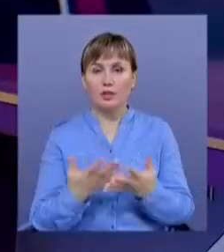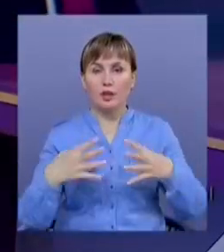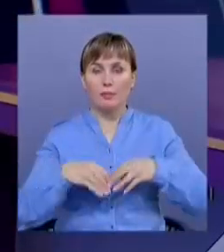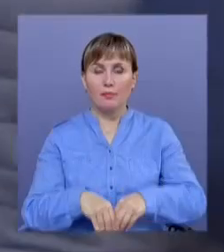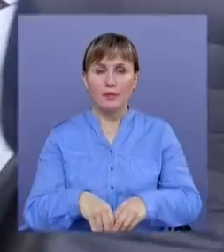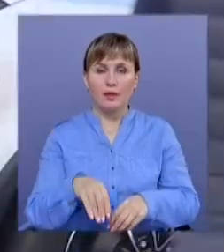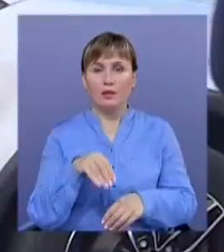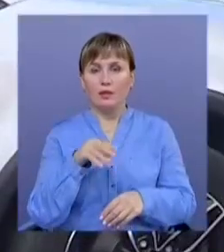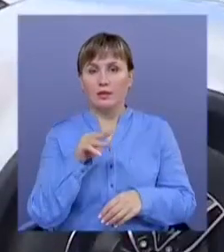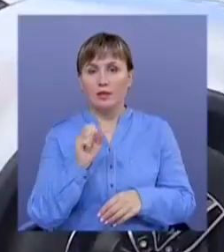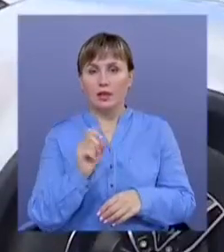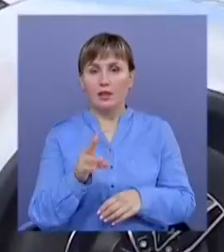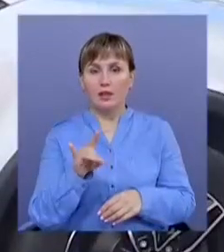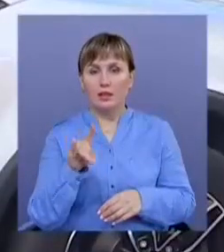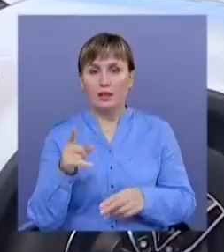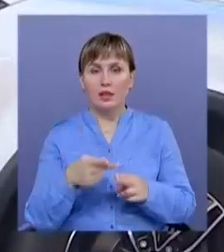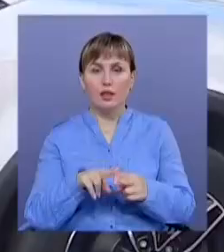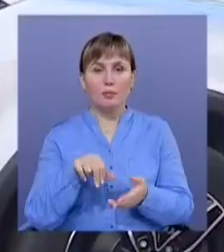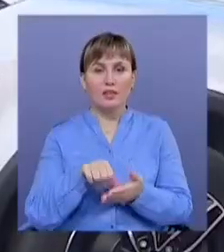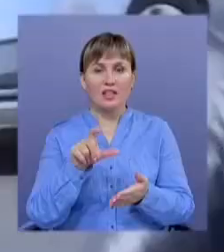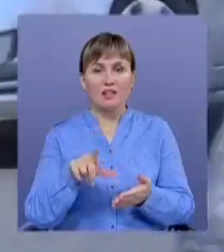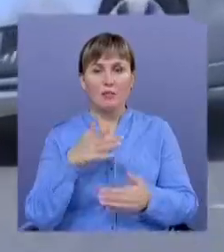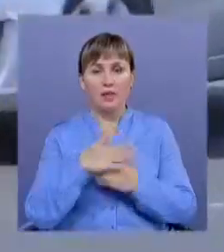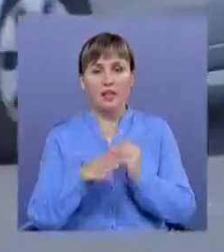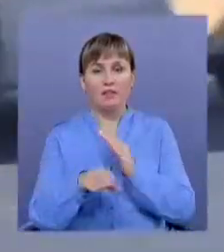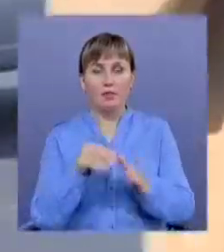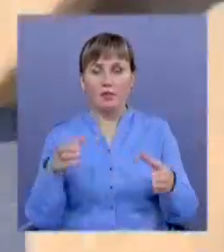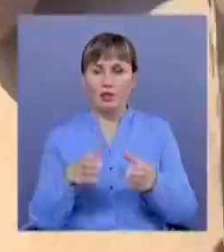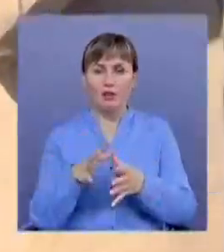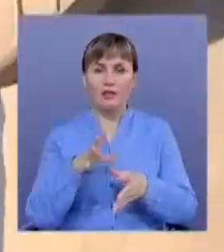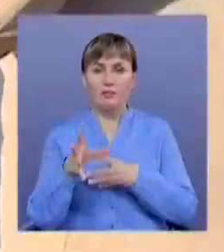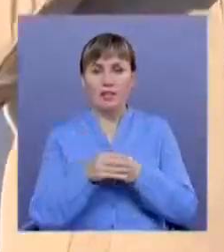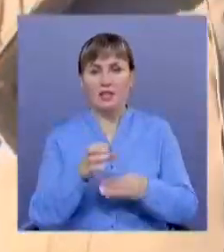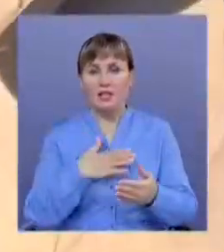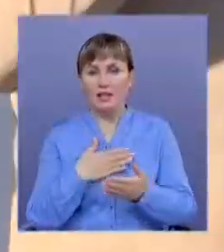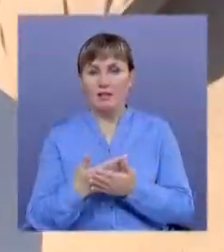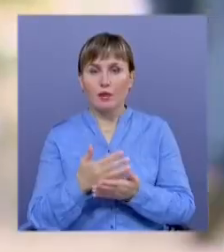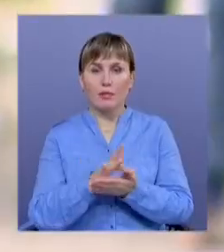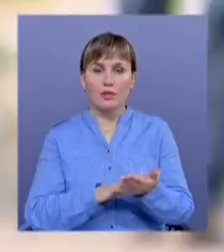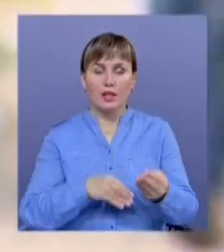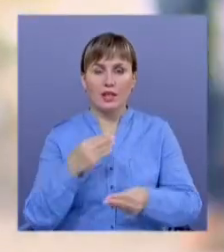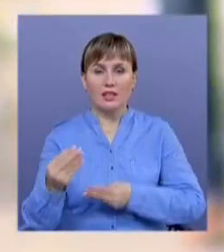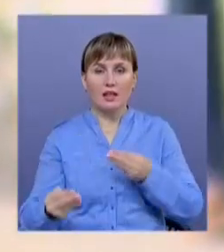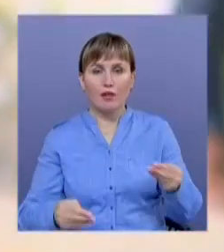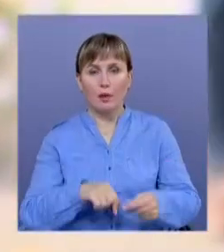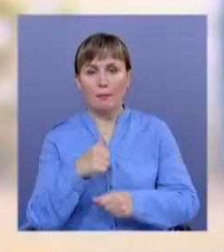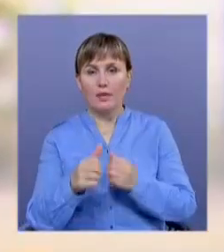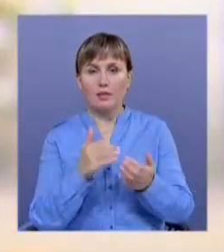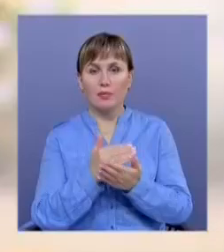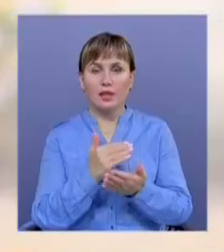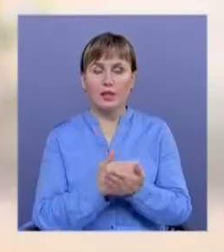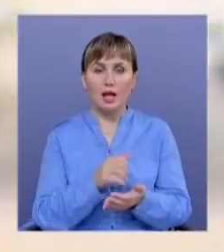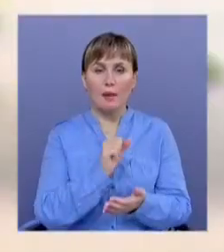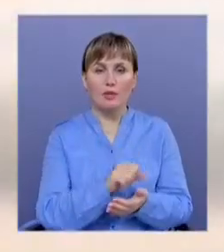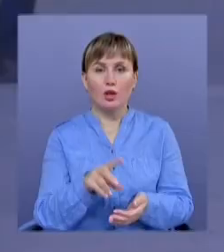объединения «Ултагдара». Помимо этого, представители предвыборного штаба вместе с активистами продолжают раздавать агитматериалы с программой